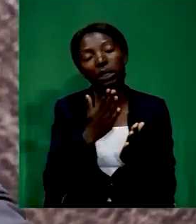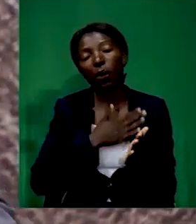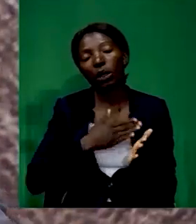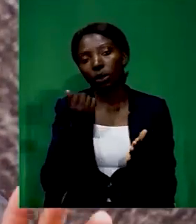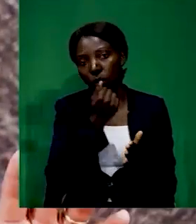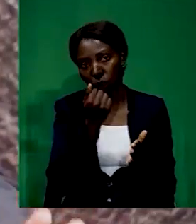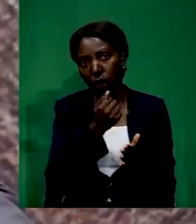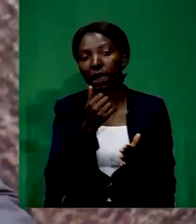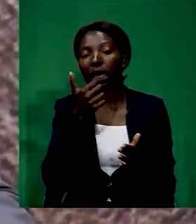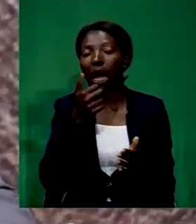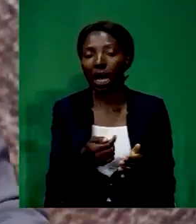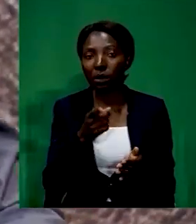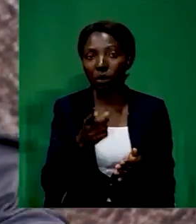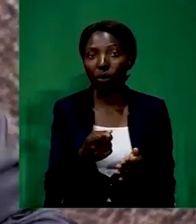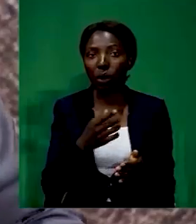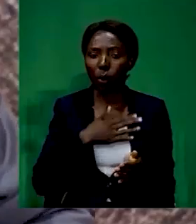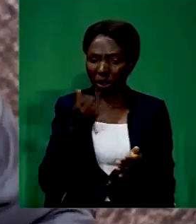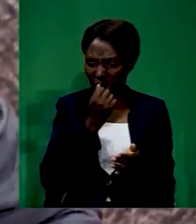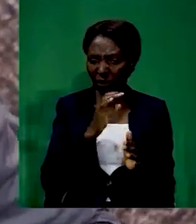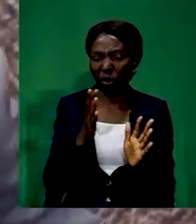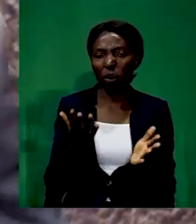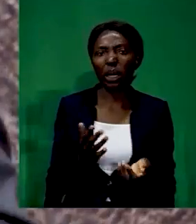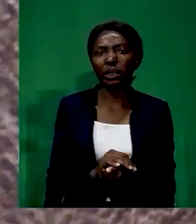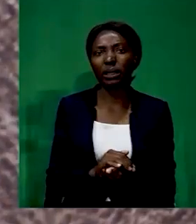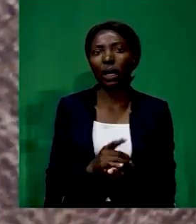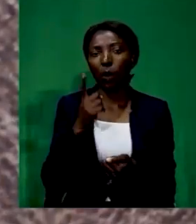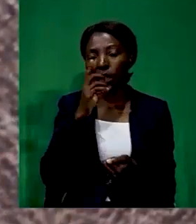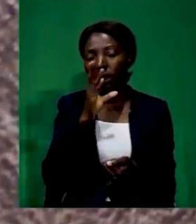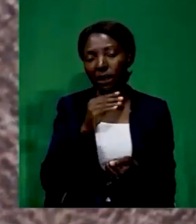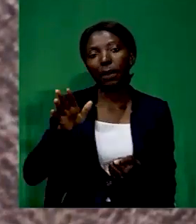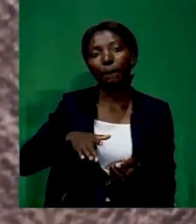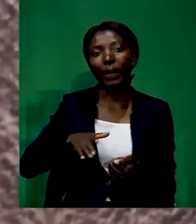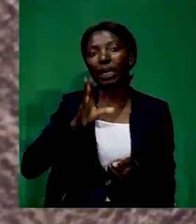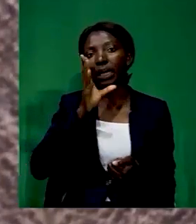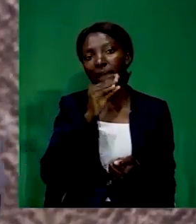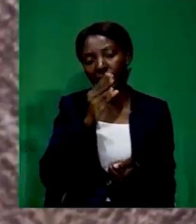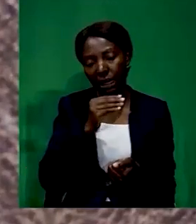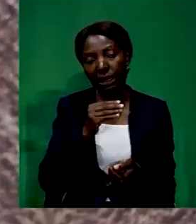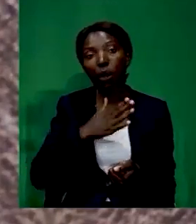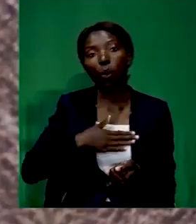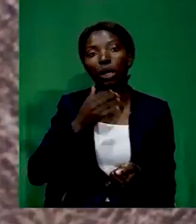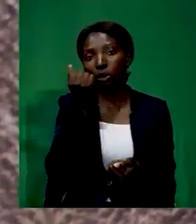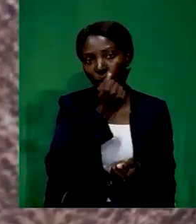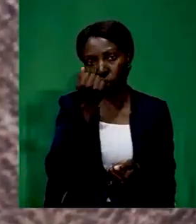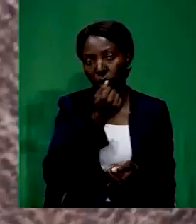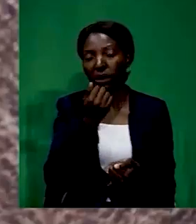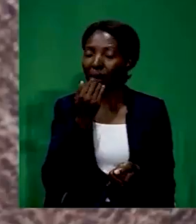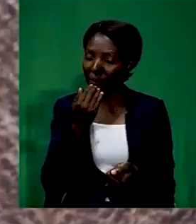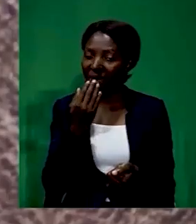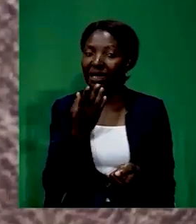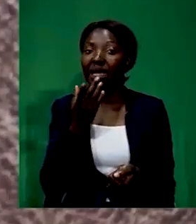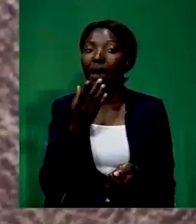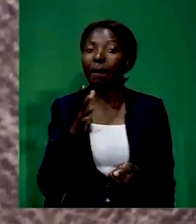sauti vane simba rekumvunza vari kukumbira kuti unoidi sauti iwe asa akati ndatumwa namama zvanzi. There is